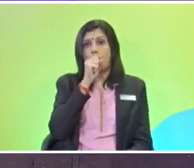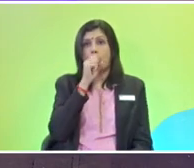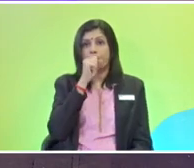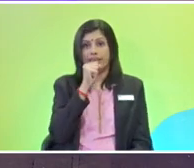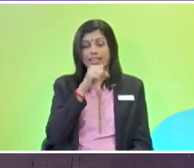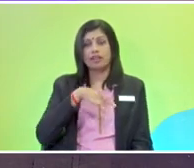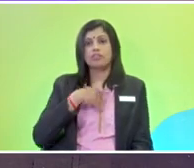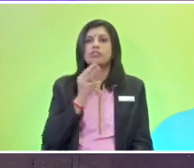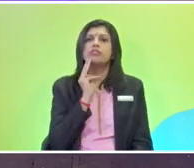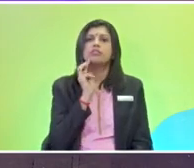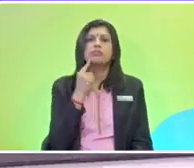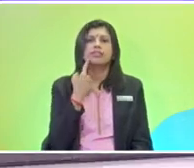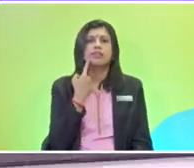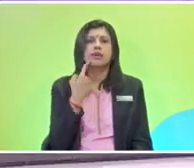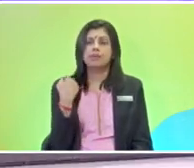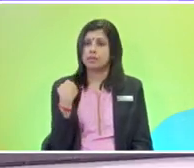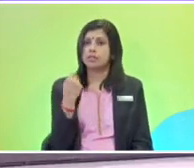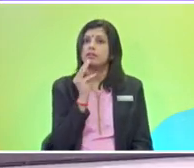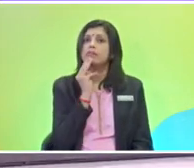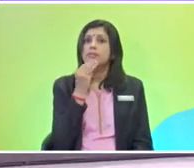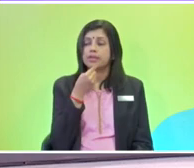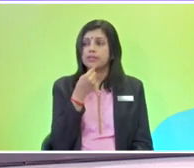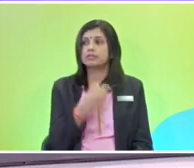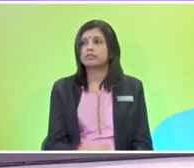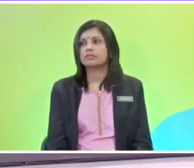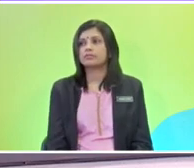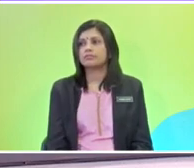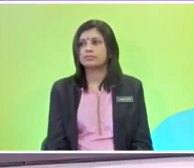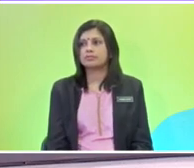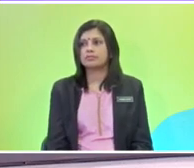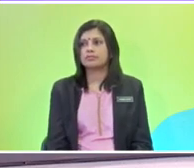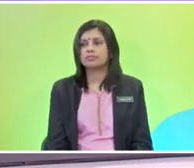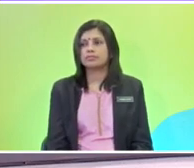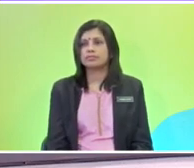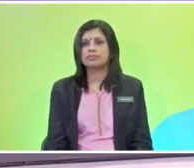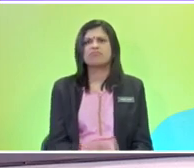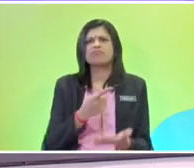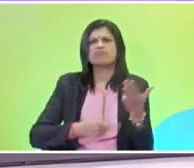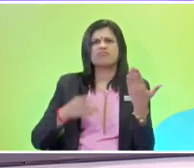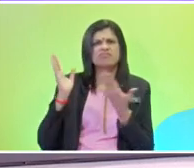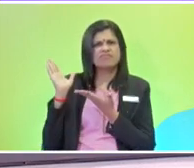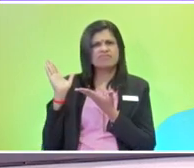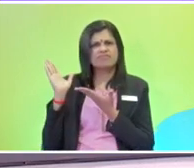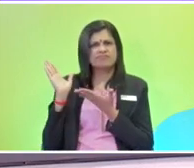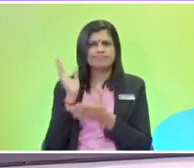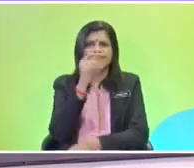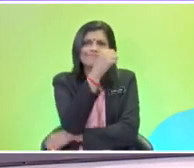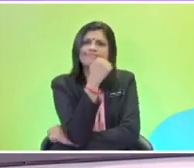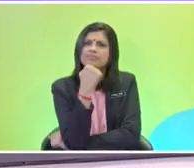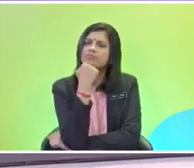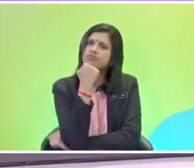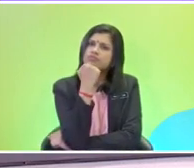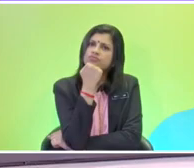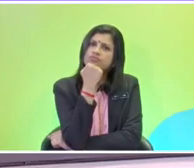Masam. Tapi ada juga yang manis. Okey, ini pula. Alamak, ini saya tak tahu. Ini pelik sikit, kan? Cikgu bagi tahu.